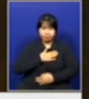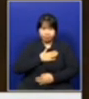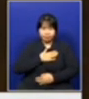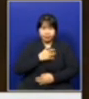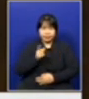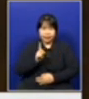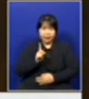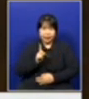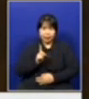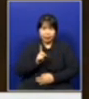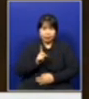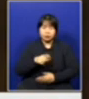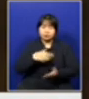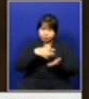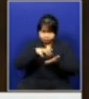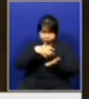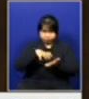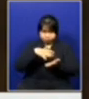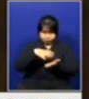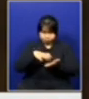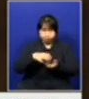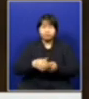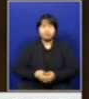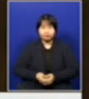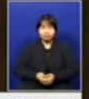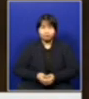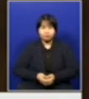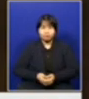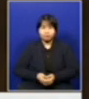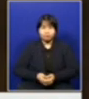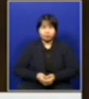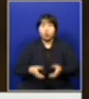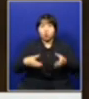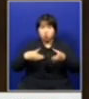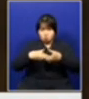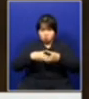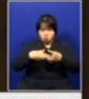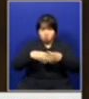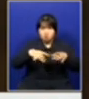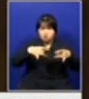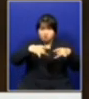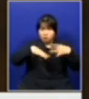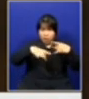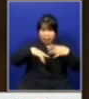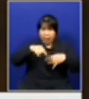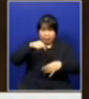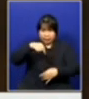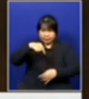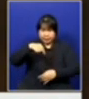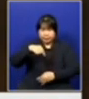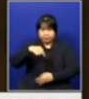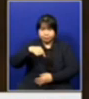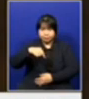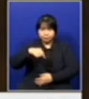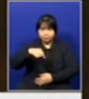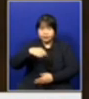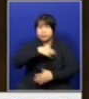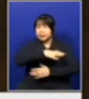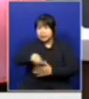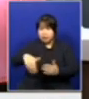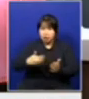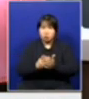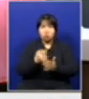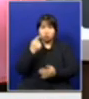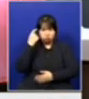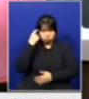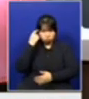และพี่น้องประชาชนผ่านท่านประธานว่าฝ่ายค้านในสภาผู้แทนราษฎรชุดนี้ทุกท่านตระหนักถึง